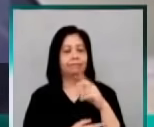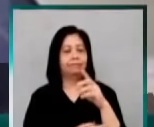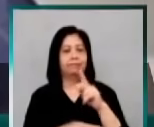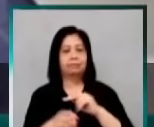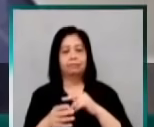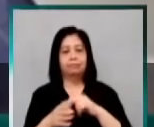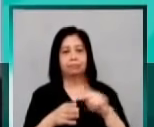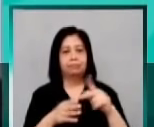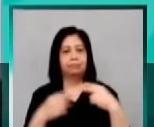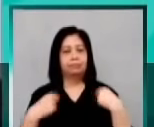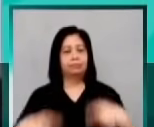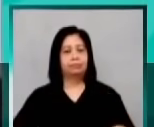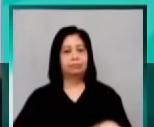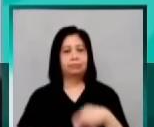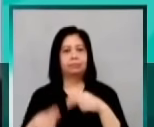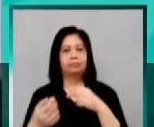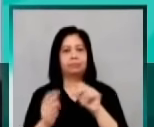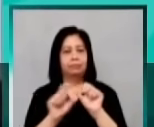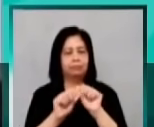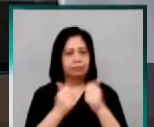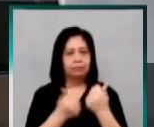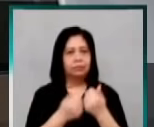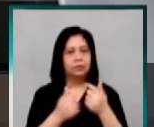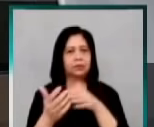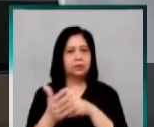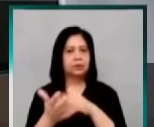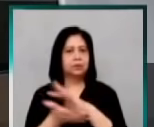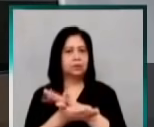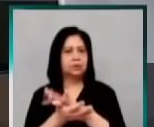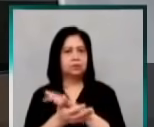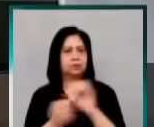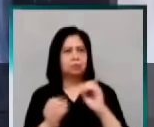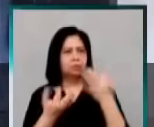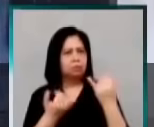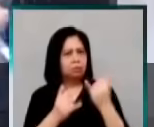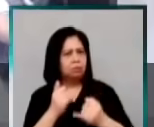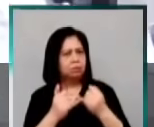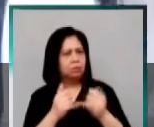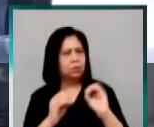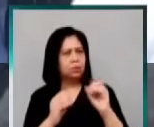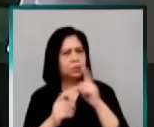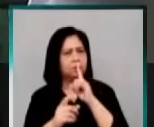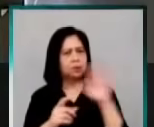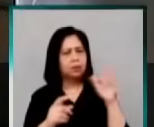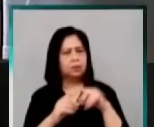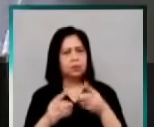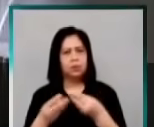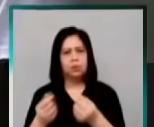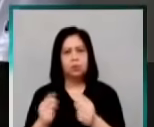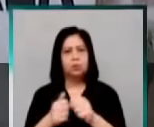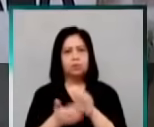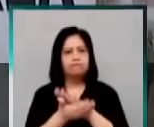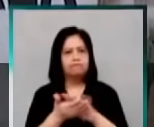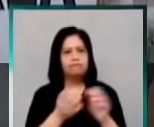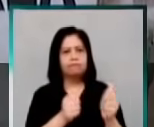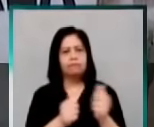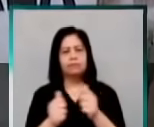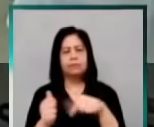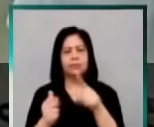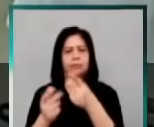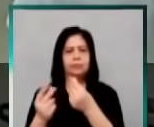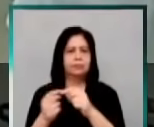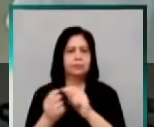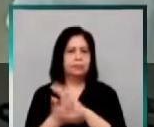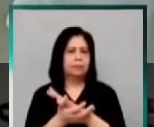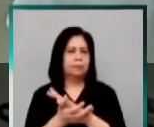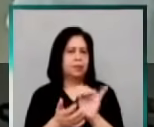Against COVID-19, wala pa rin ang mga ipinangakong solusyon para mas maayos na matugunan ang pandemya. Gaya na lamang ng